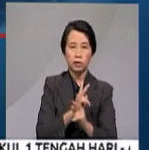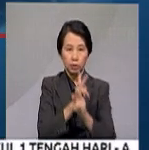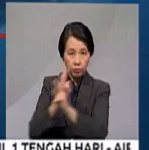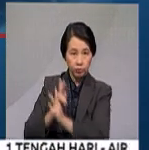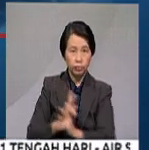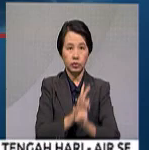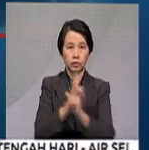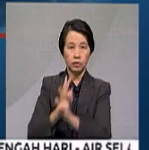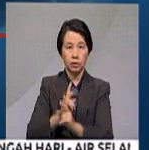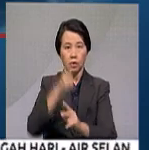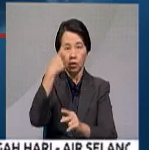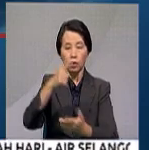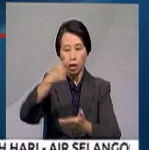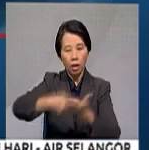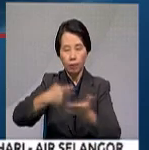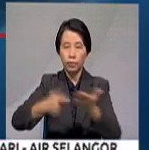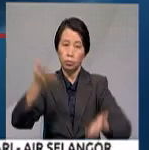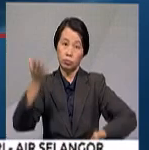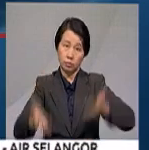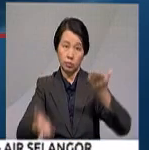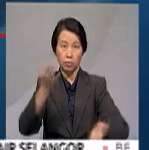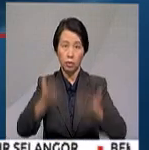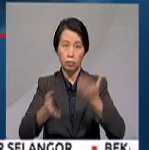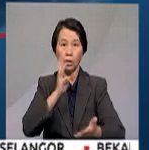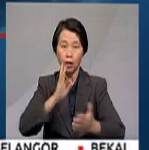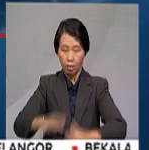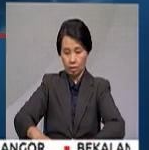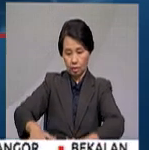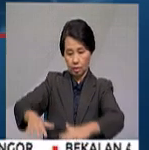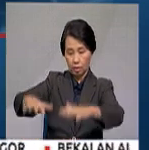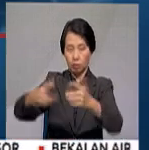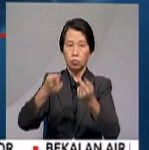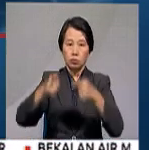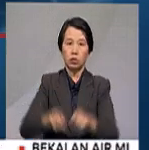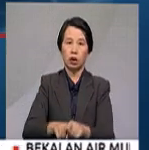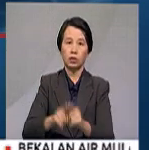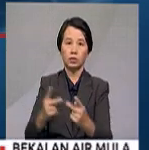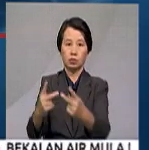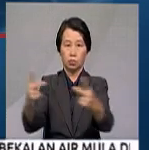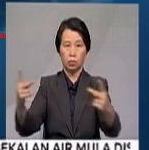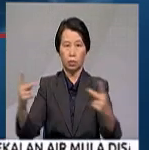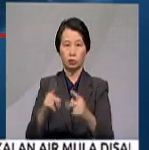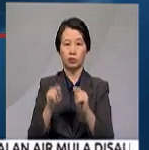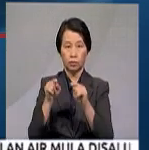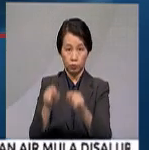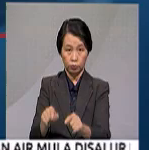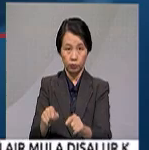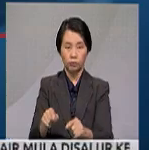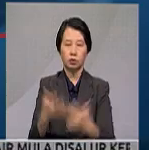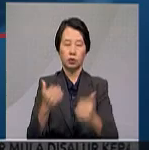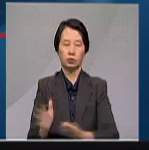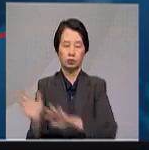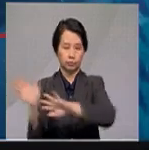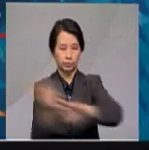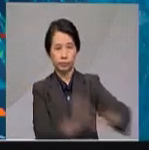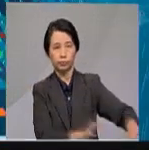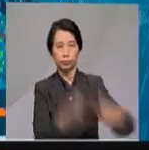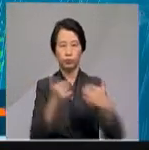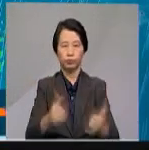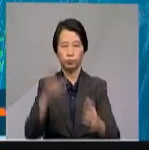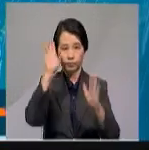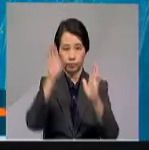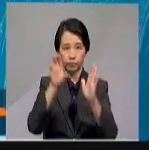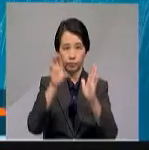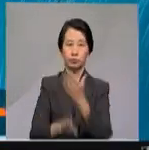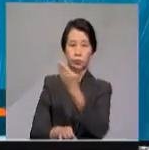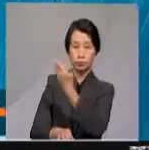berwaspada untuk sebarang kemungkinan risiko banjir yang boleh berlaku di kawasan berkenaan. Kita lihat kepada paparan carta imej